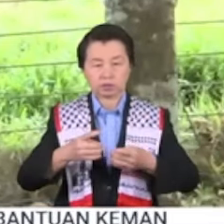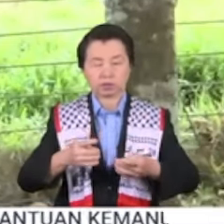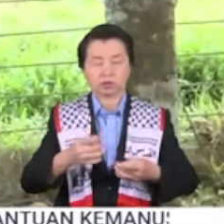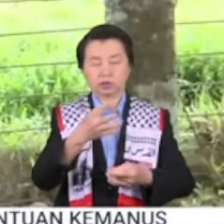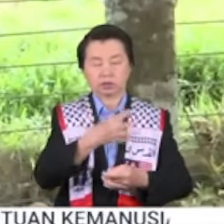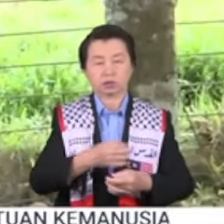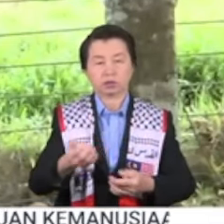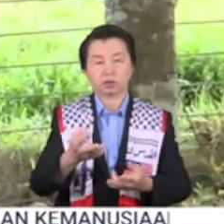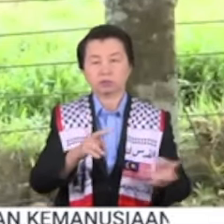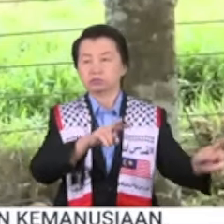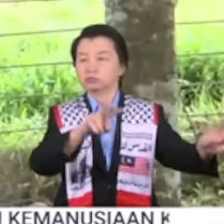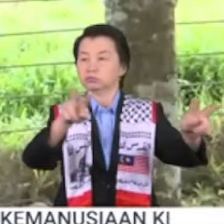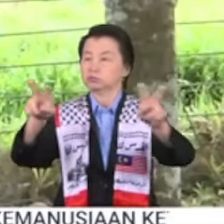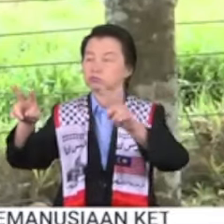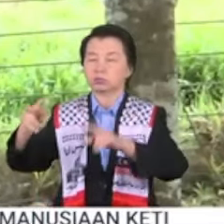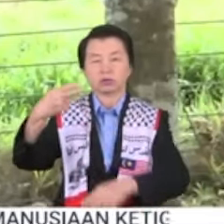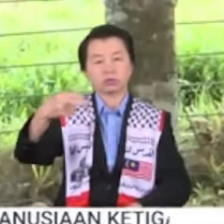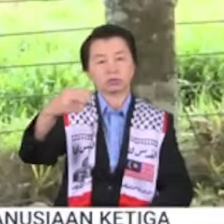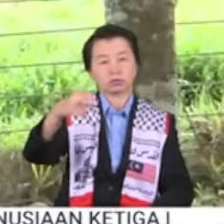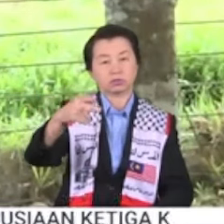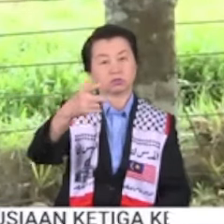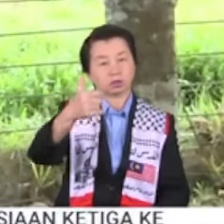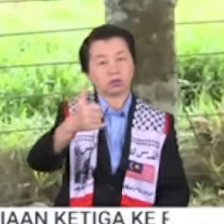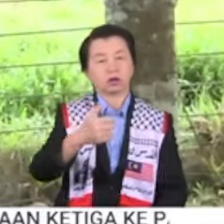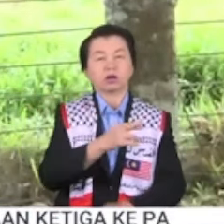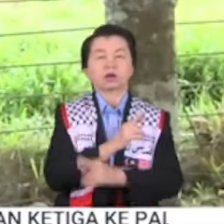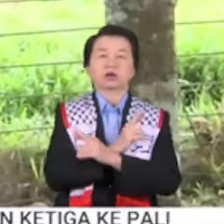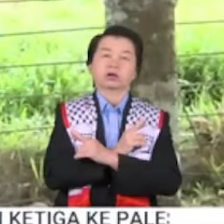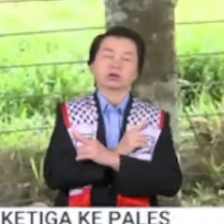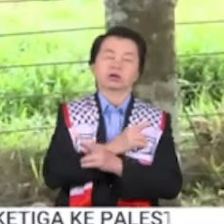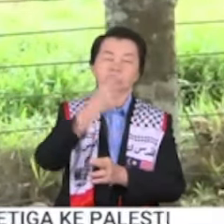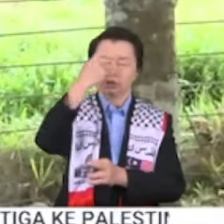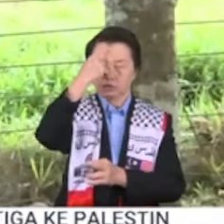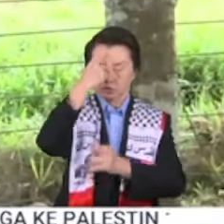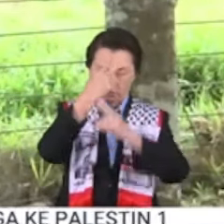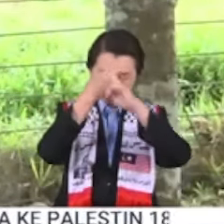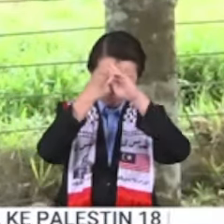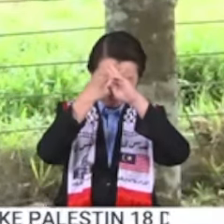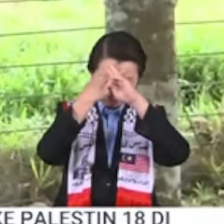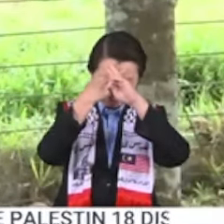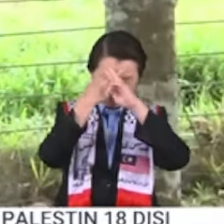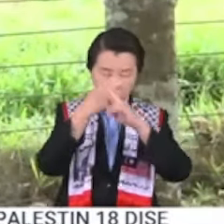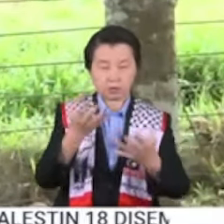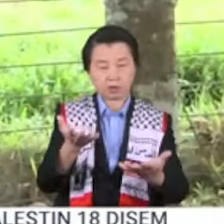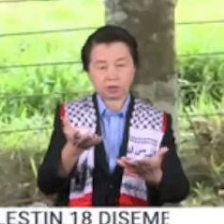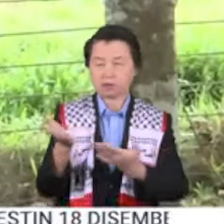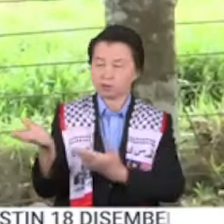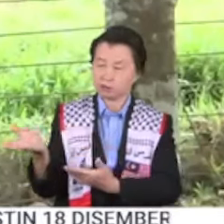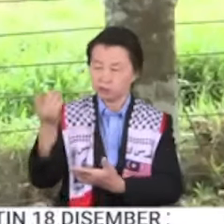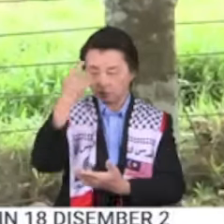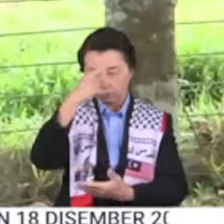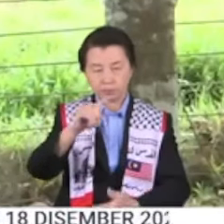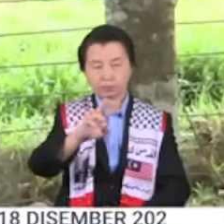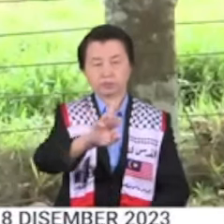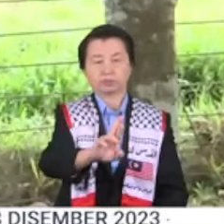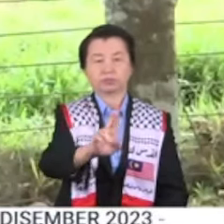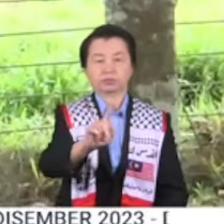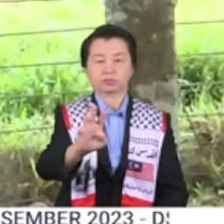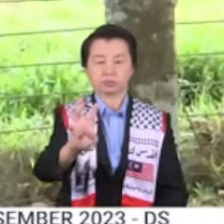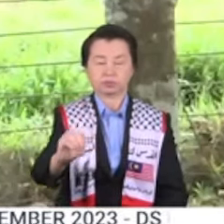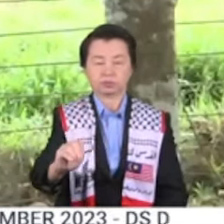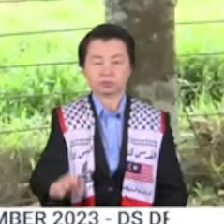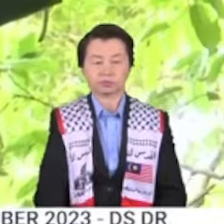Selain itu, pemandangan yang hijau ini akan membantu merehatkan minda kita. Saya Mazda Yunus untuk